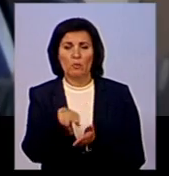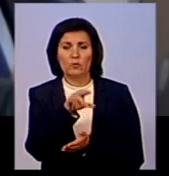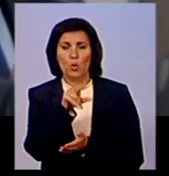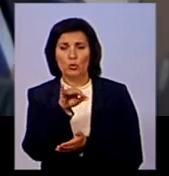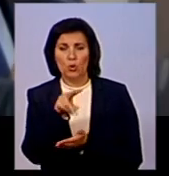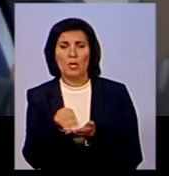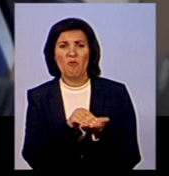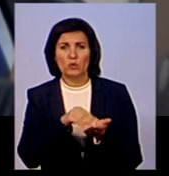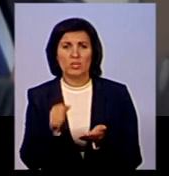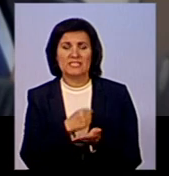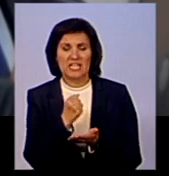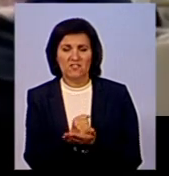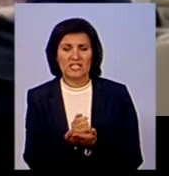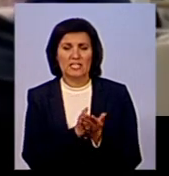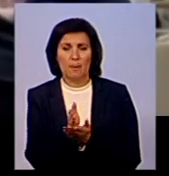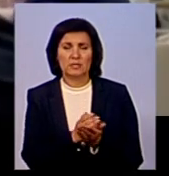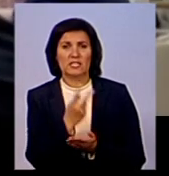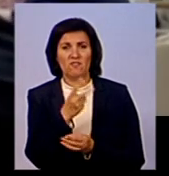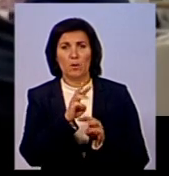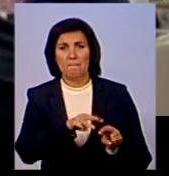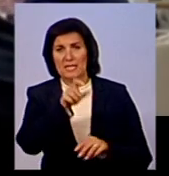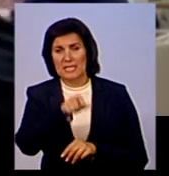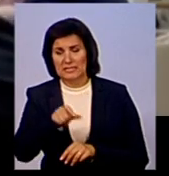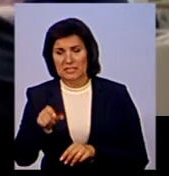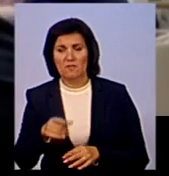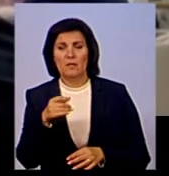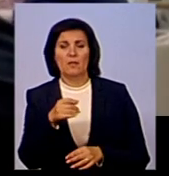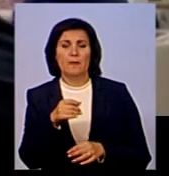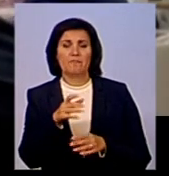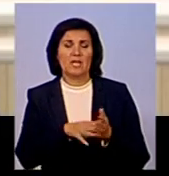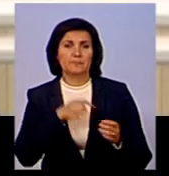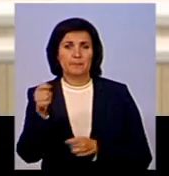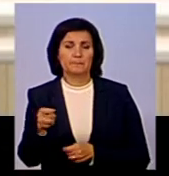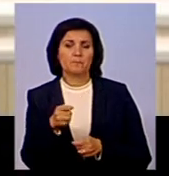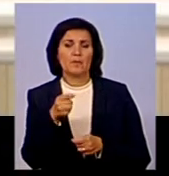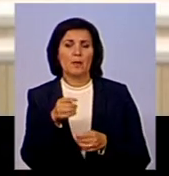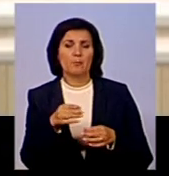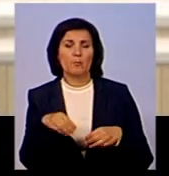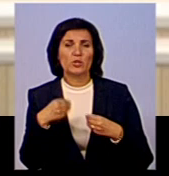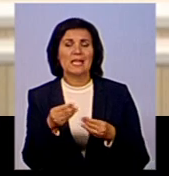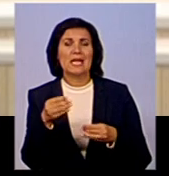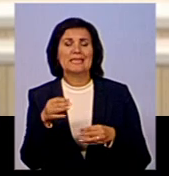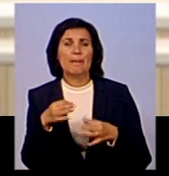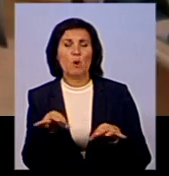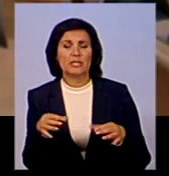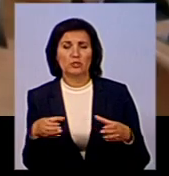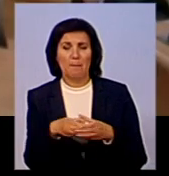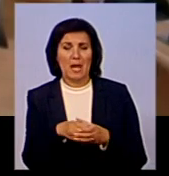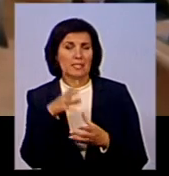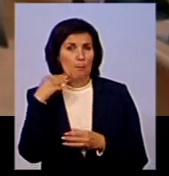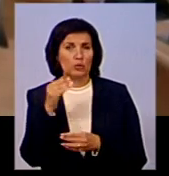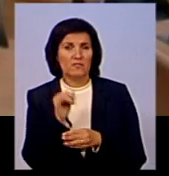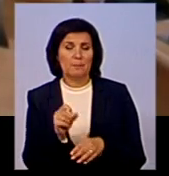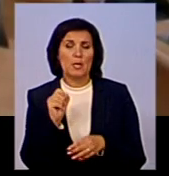Додона повторно затвердити на посадах двох міністрів. Суд на президента подала Демократична партія Молдови. Тепер укази про